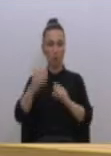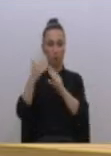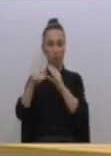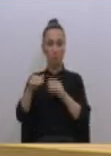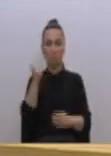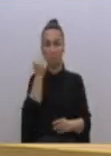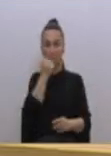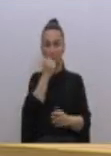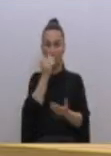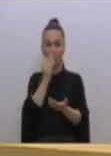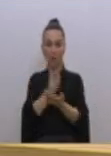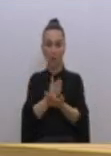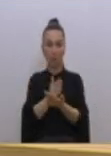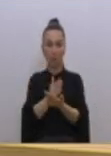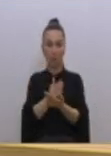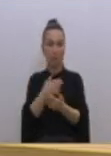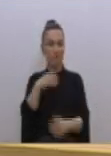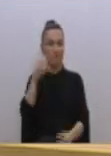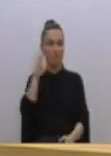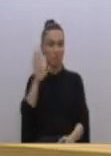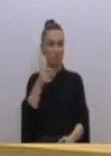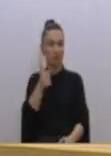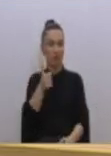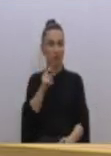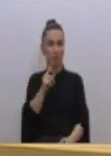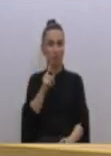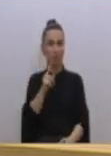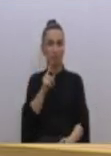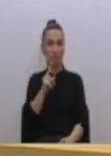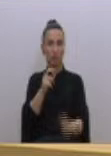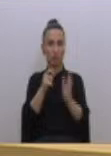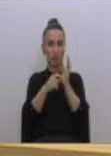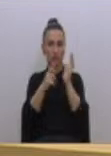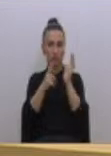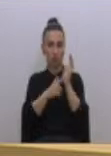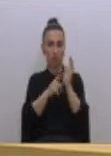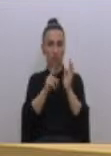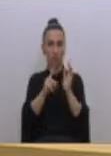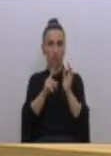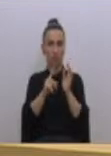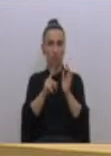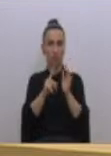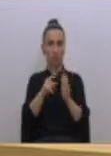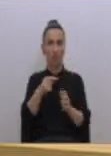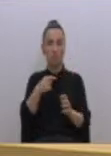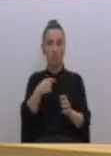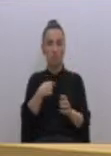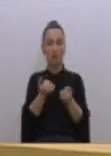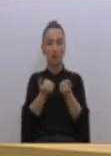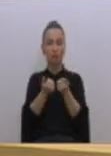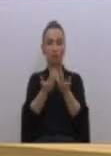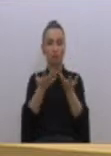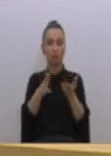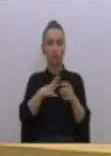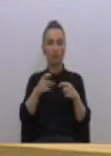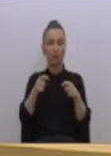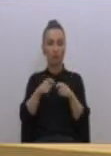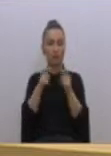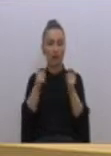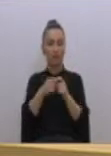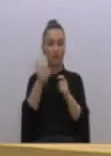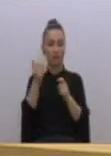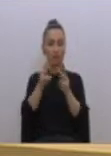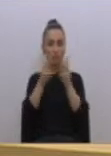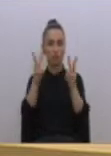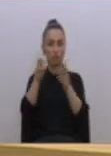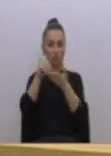მასალებს ანუ დაახლოებით ვერ მოვისმინე კარგად მაგრამ ბატონ 17 მე დათვალე დარღვევები თქვენს ვებ